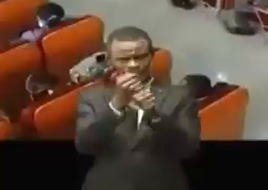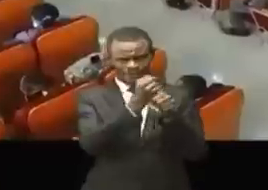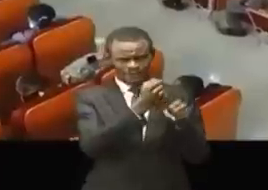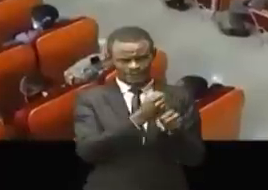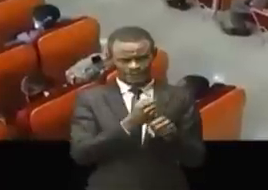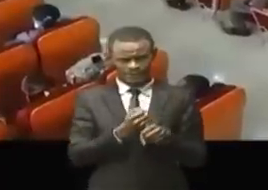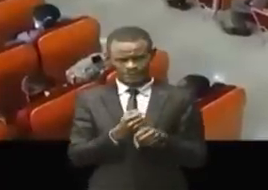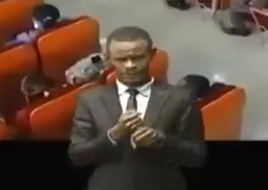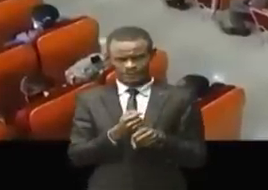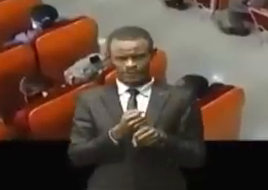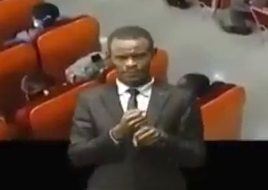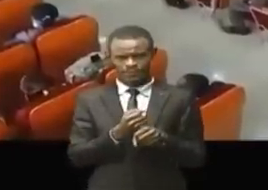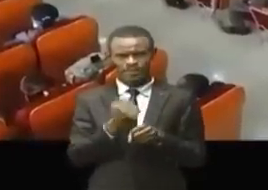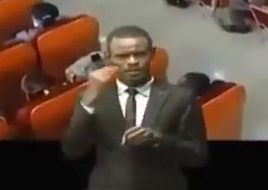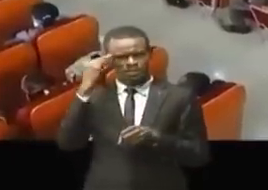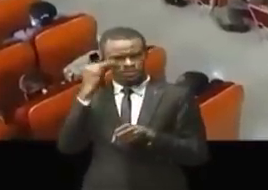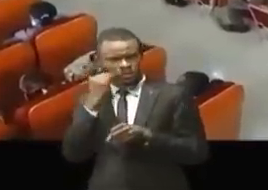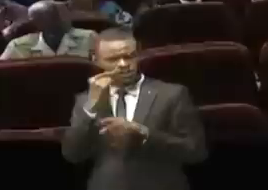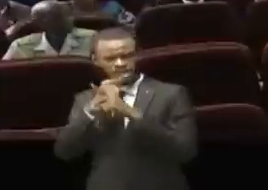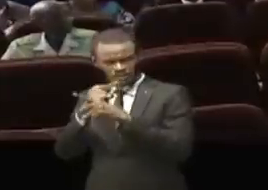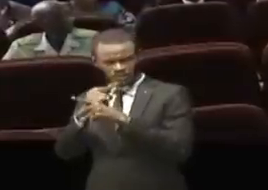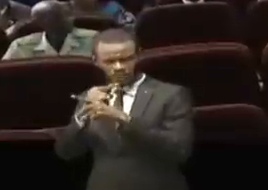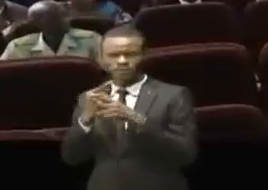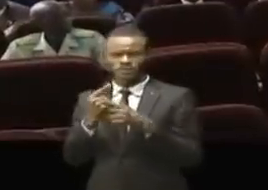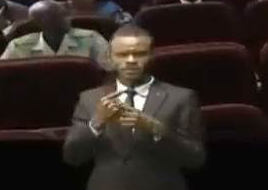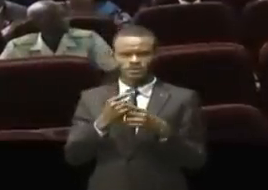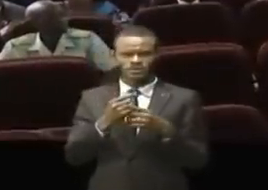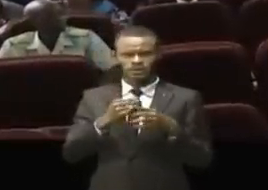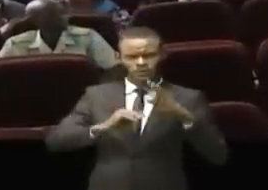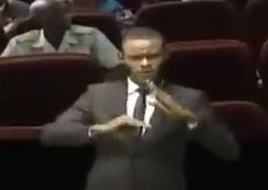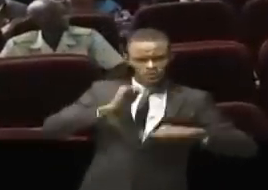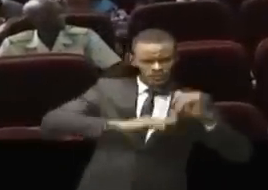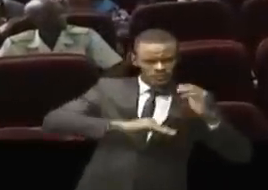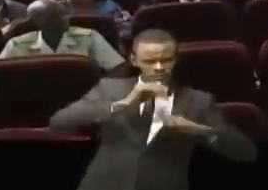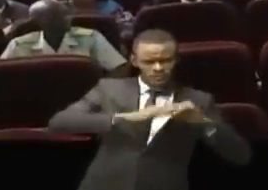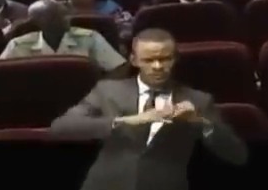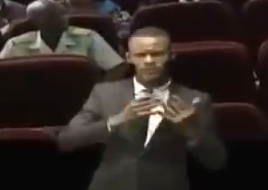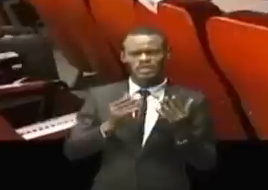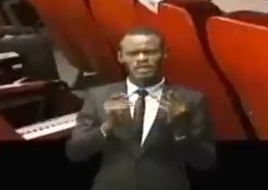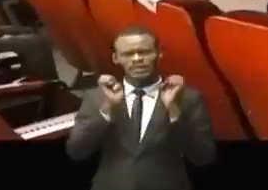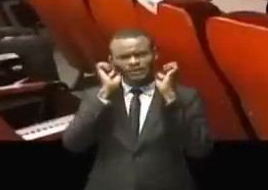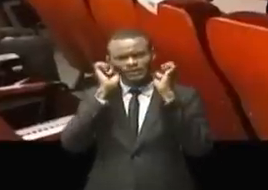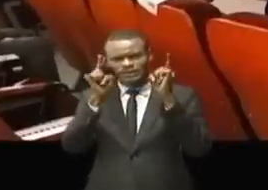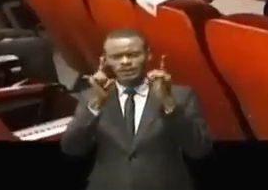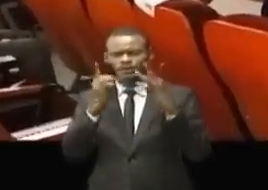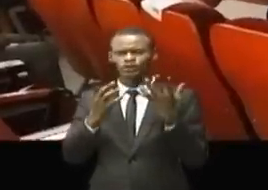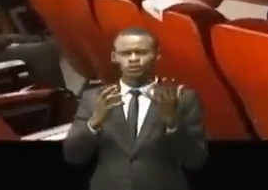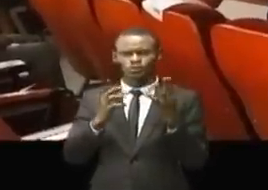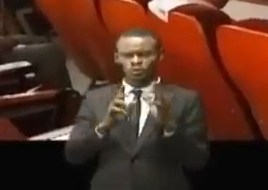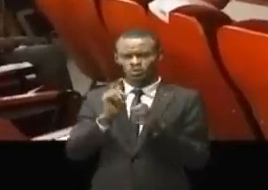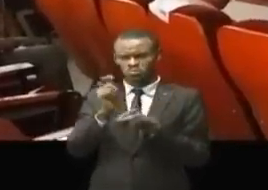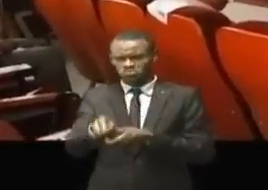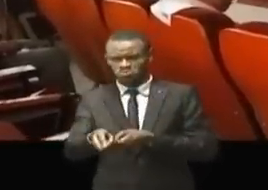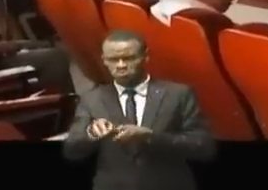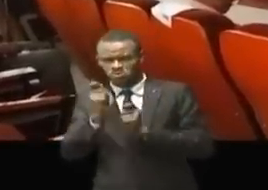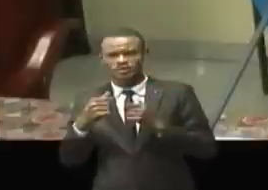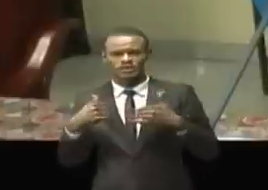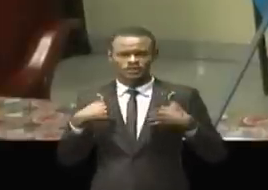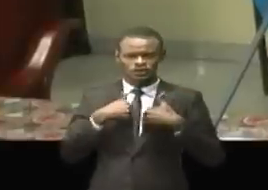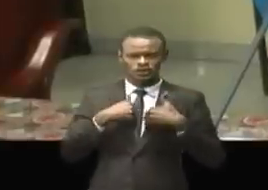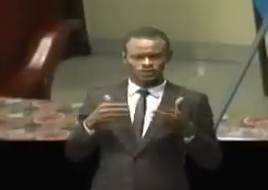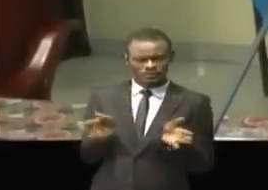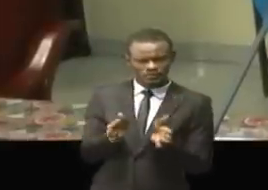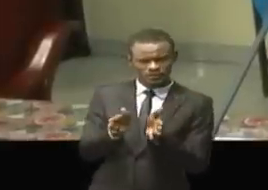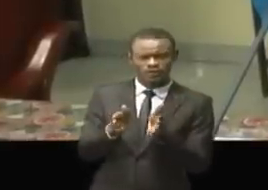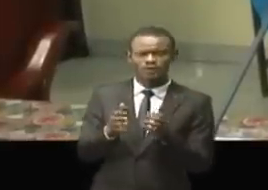la défense, les infrastructures, l'éducation, l'agriculture, pêche et élevage. La conférence des performances exercice